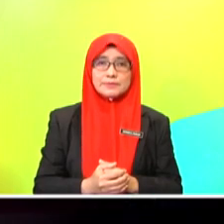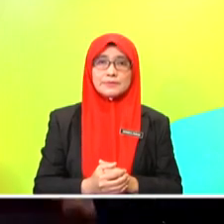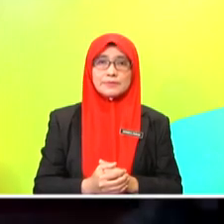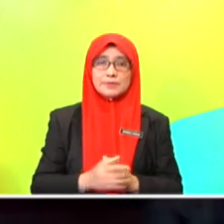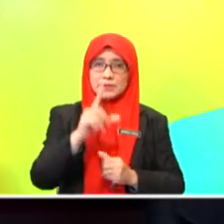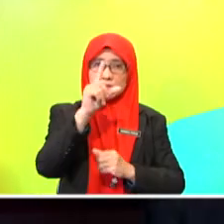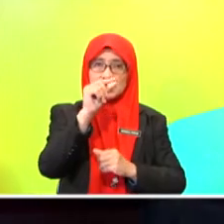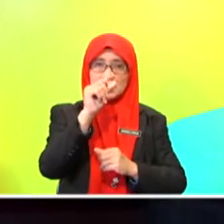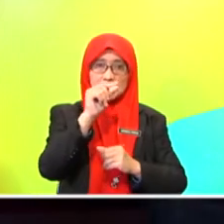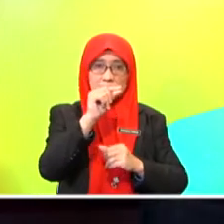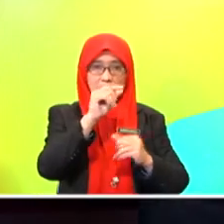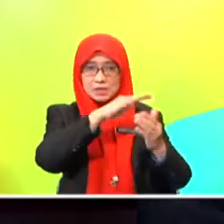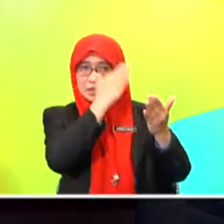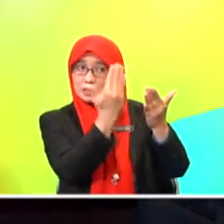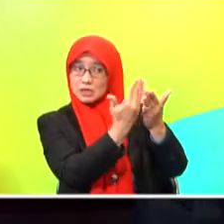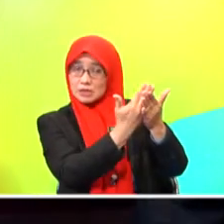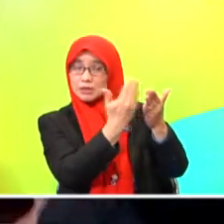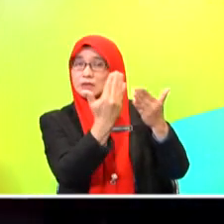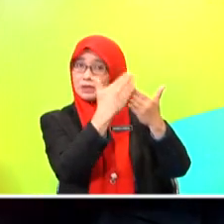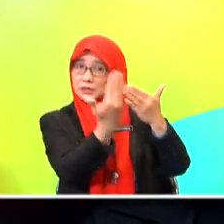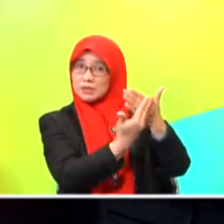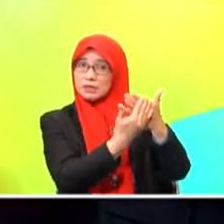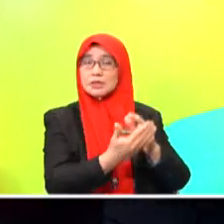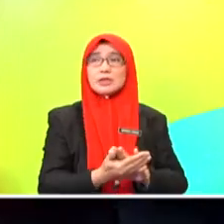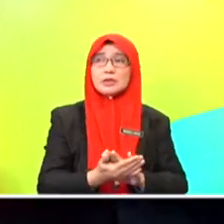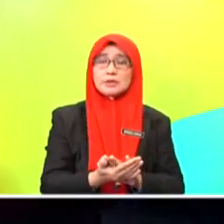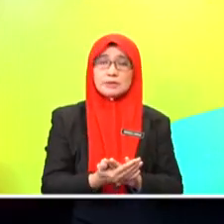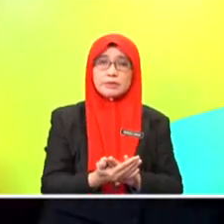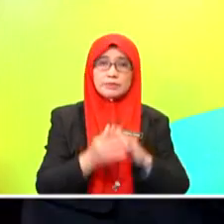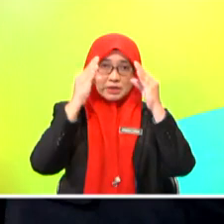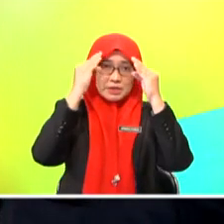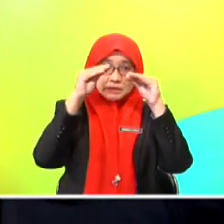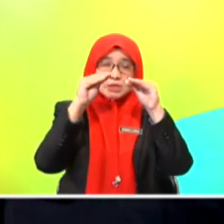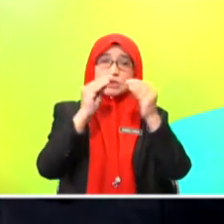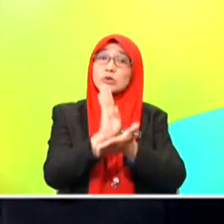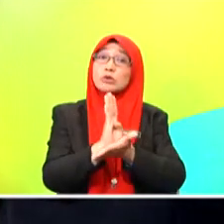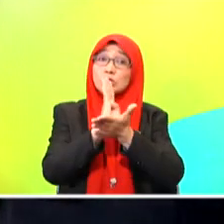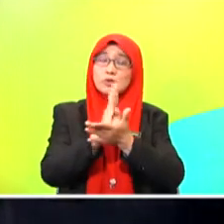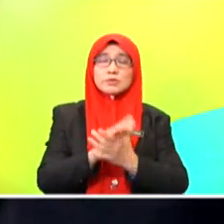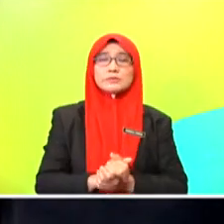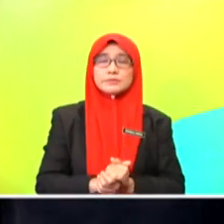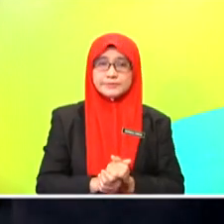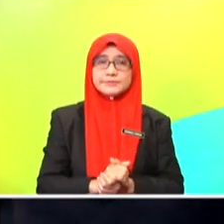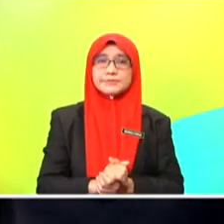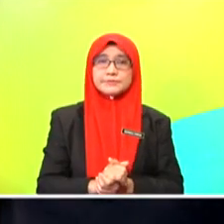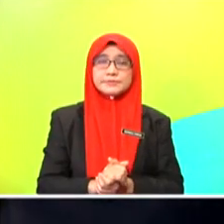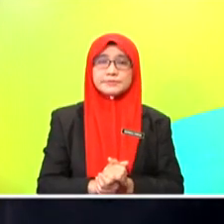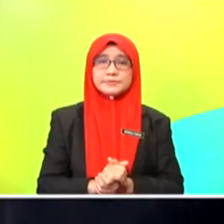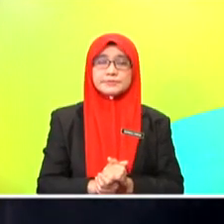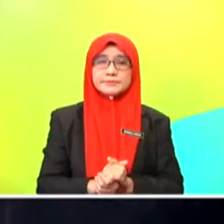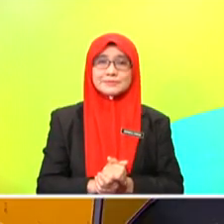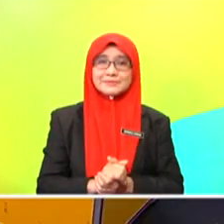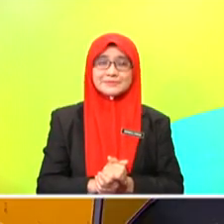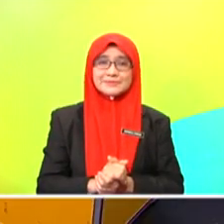saja di belakang boleh sini, tak cikgu. Okey, cikgu pun mahukan yang ini. Saya nak bantu Ria untuk lekatkan dahulu. Boleh.